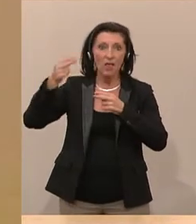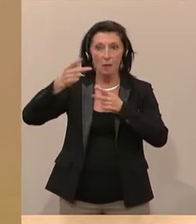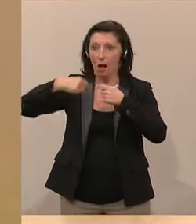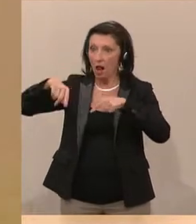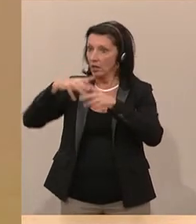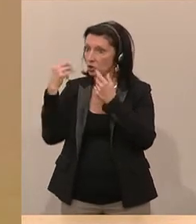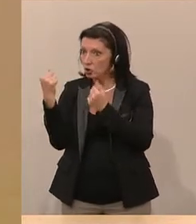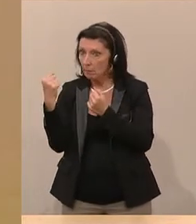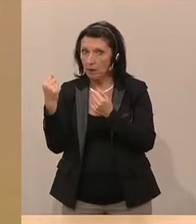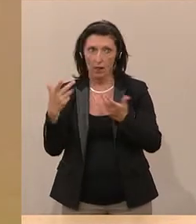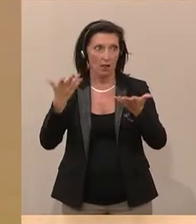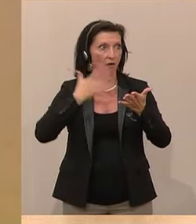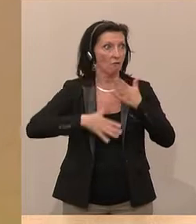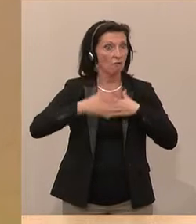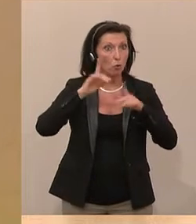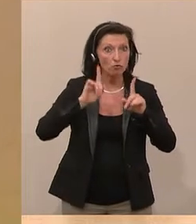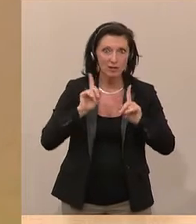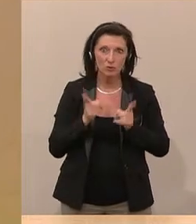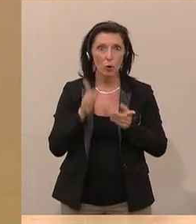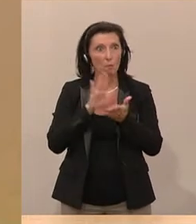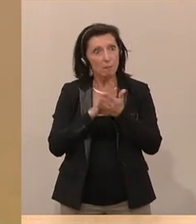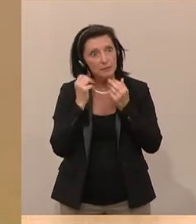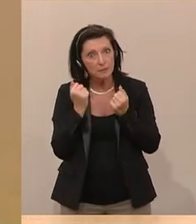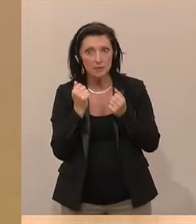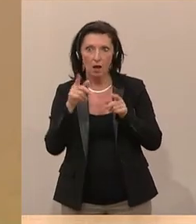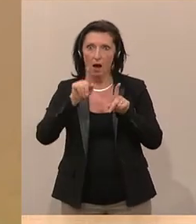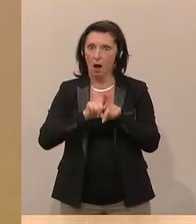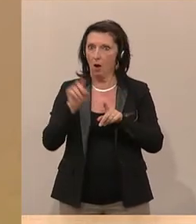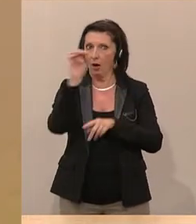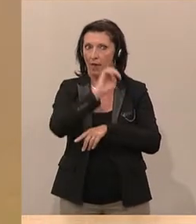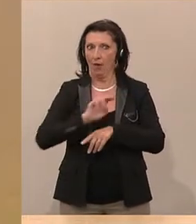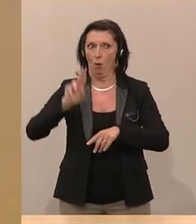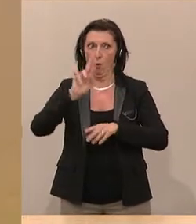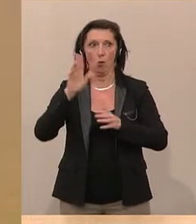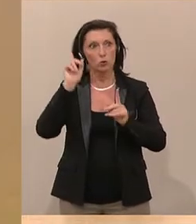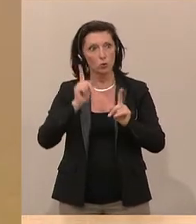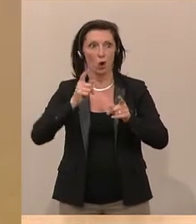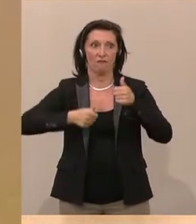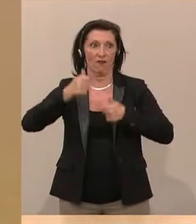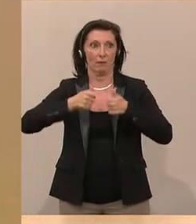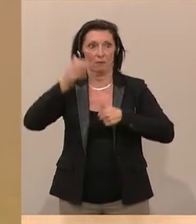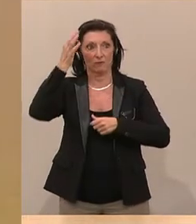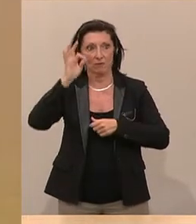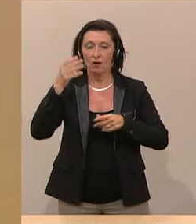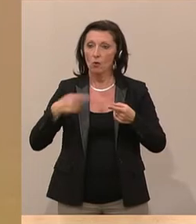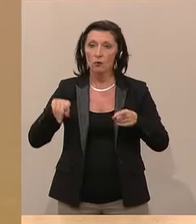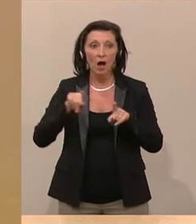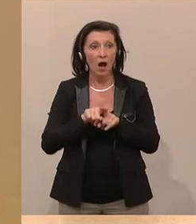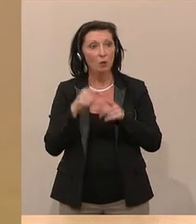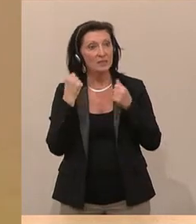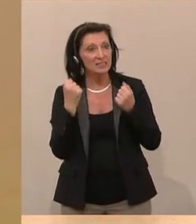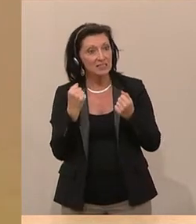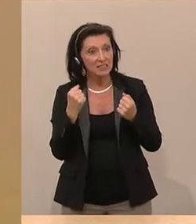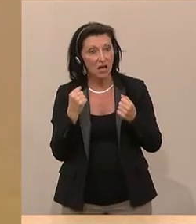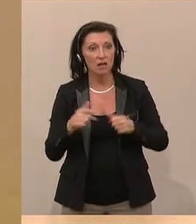das trifft die Sicherung des Wohlstands und auch der Wettbewerbsfähigkeit der Europäischen Union und es betrifft auch die Sicherheit und